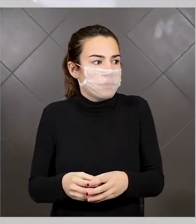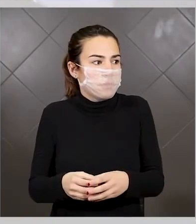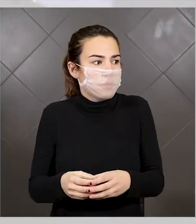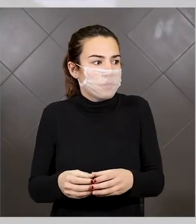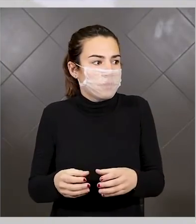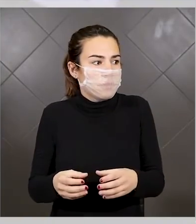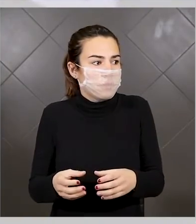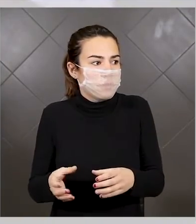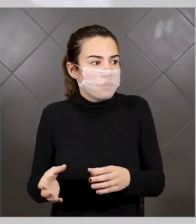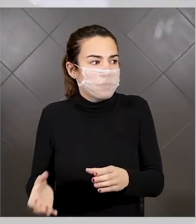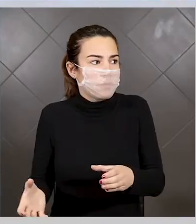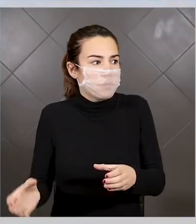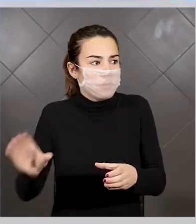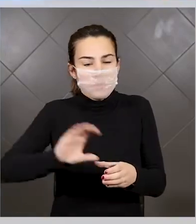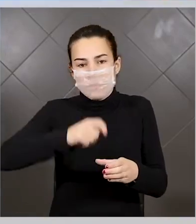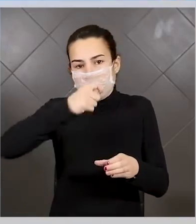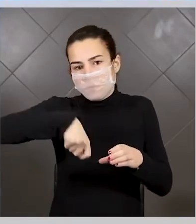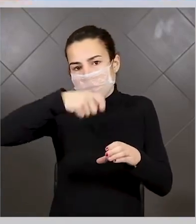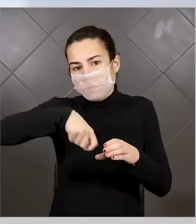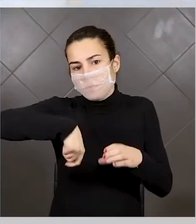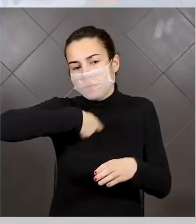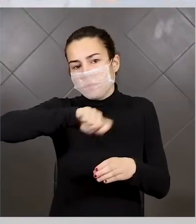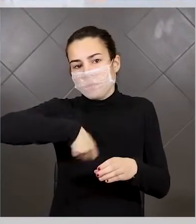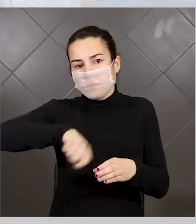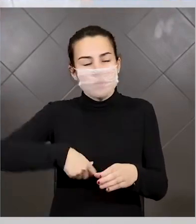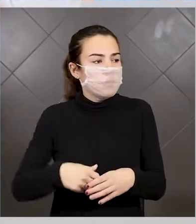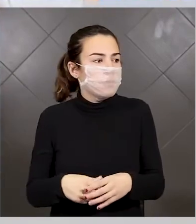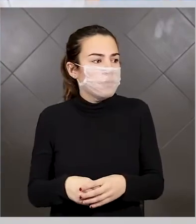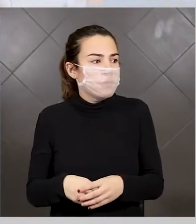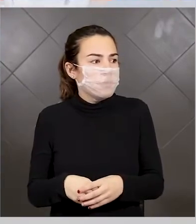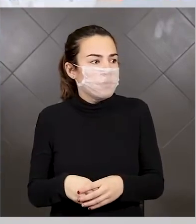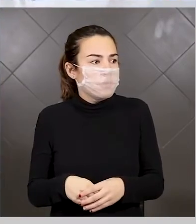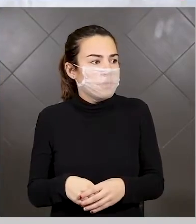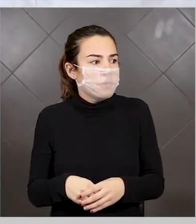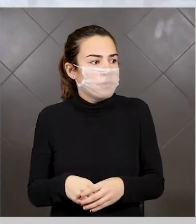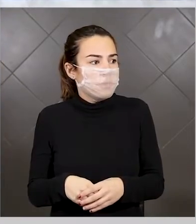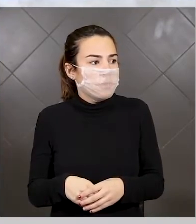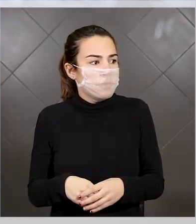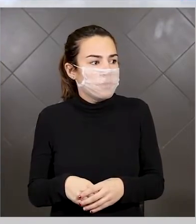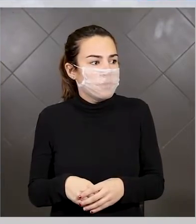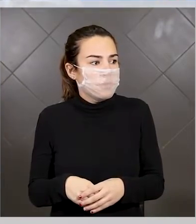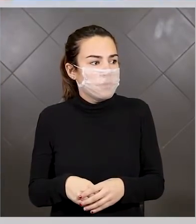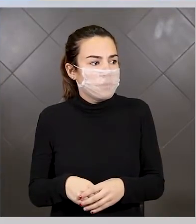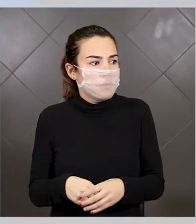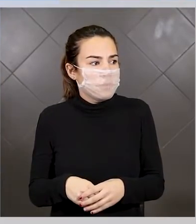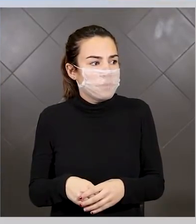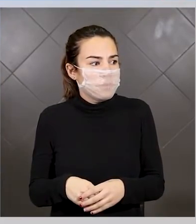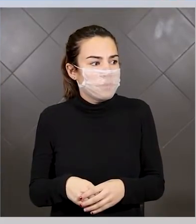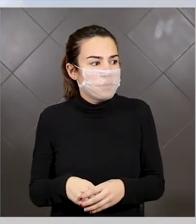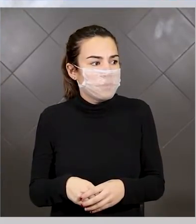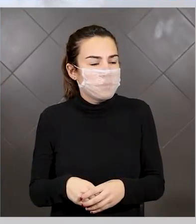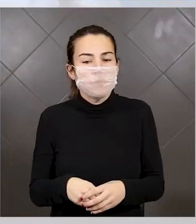El millor sempre que mesclam un mousse, fer-ho dins un recipient una mica més gran, ja que ens facilita molt a l'hora de mesclar.